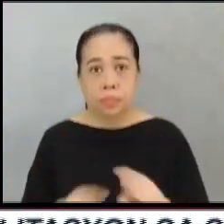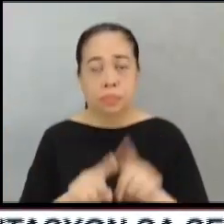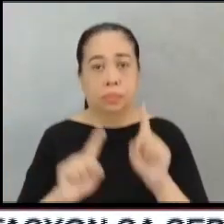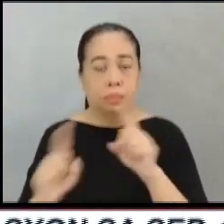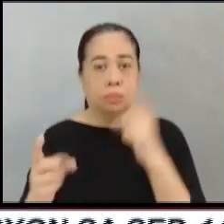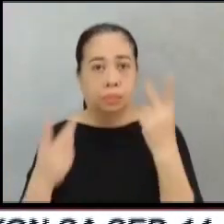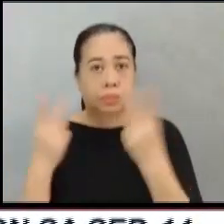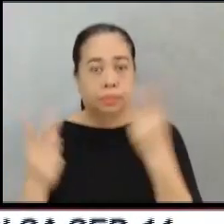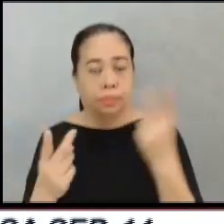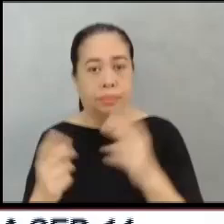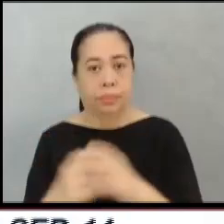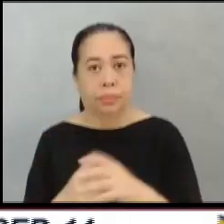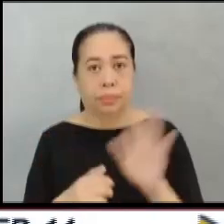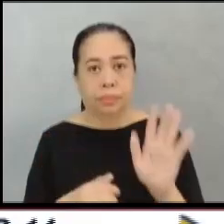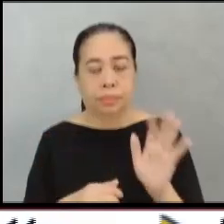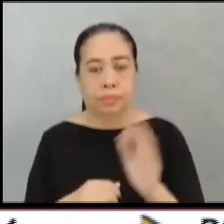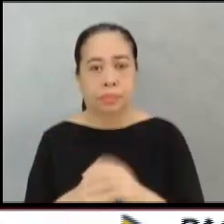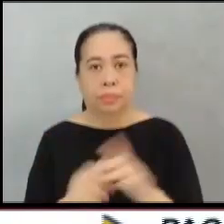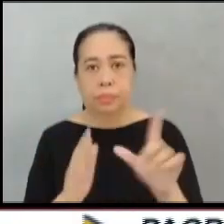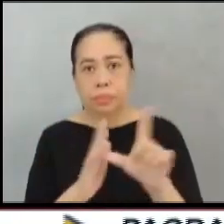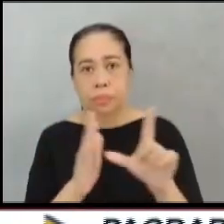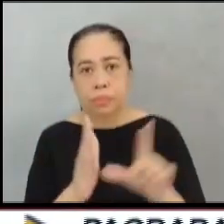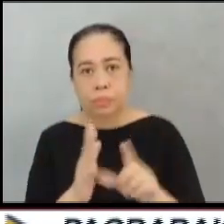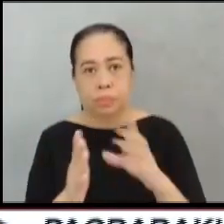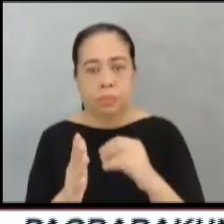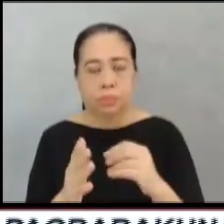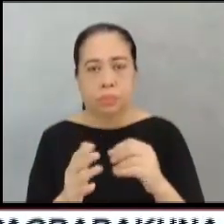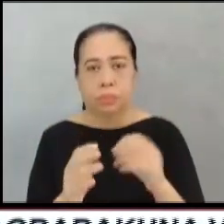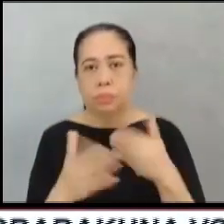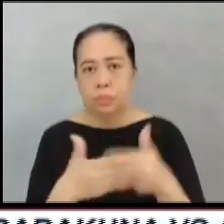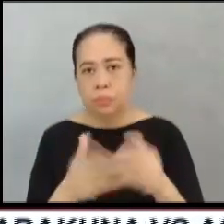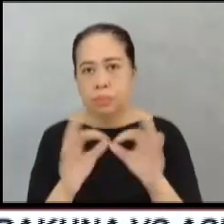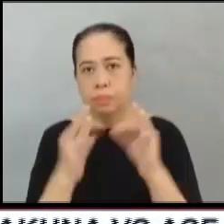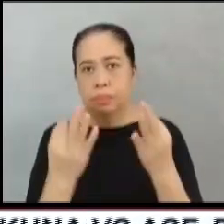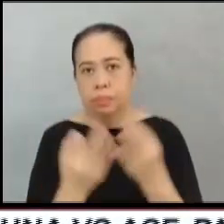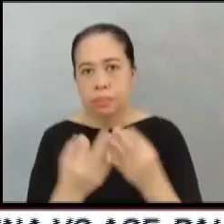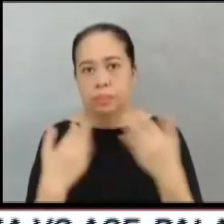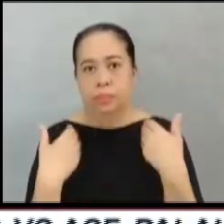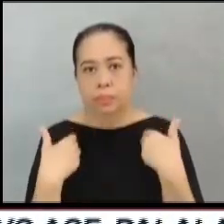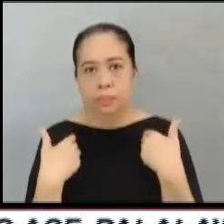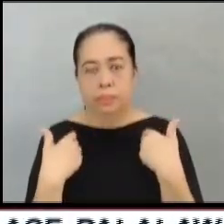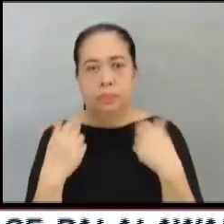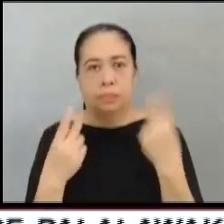Quiboloy ay ang kanyang mga abogado at immediate family kung saan mayroon itong visiting hours.